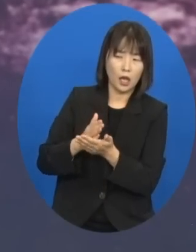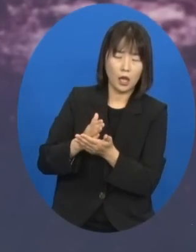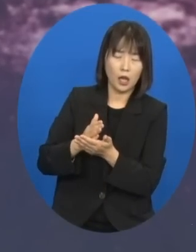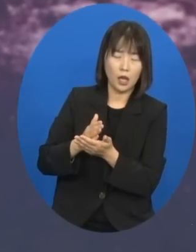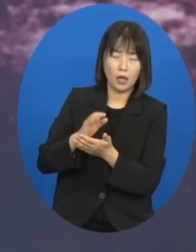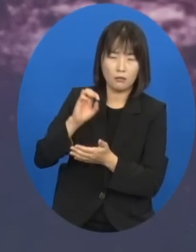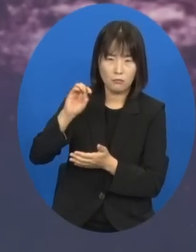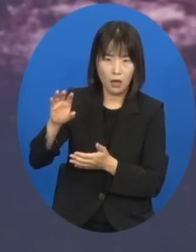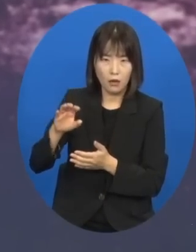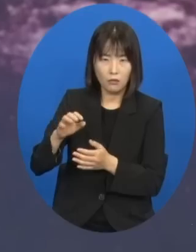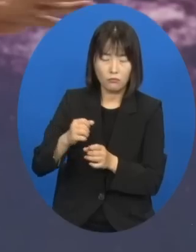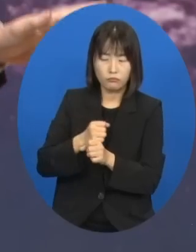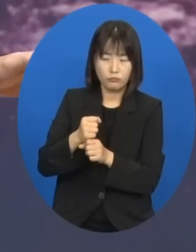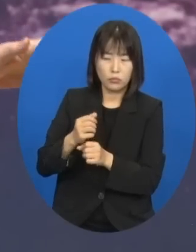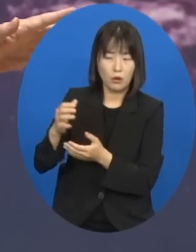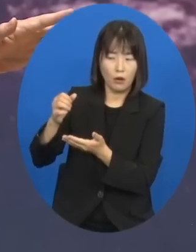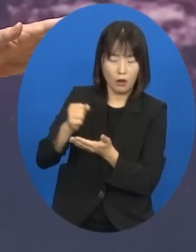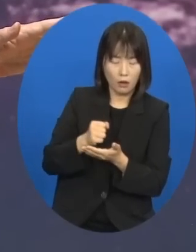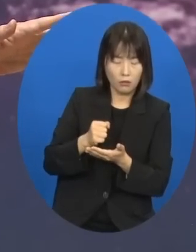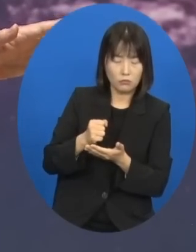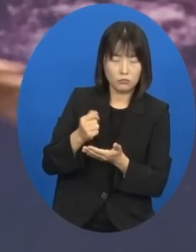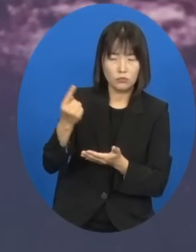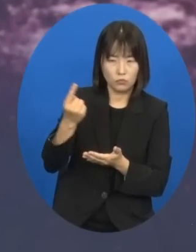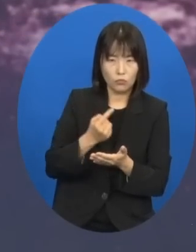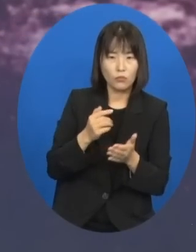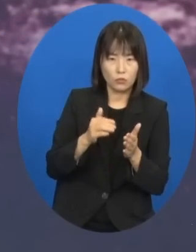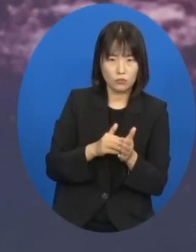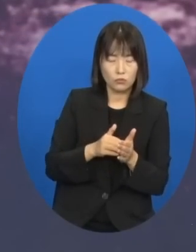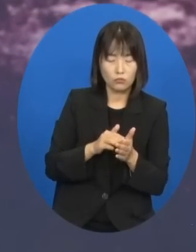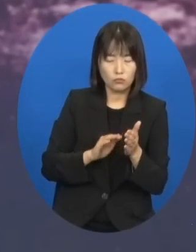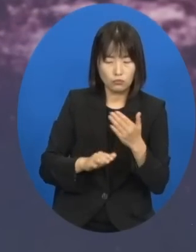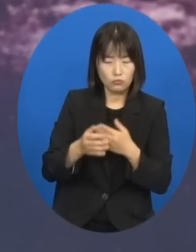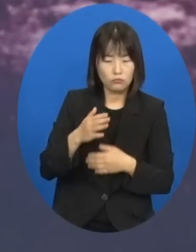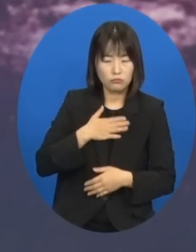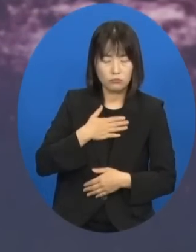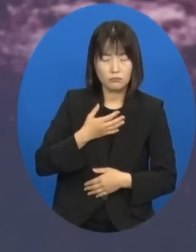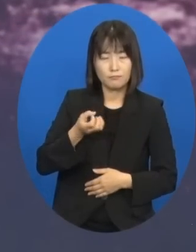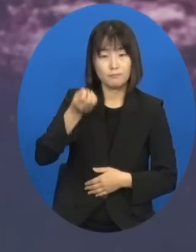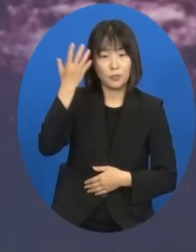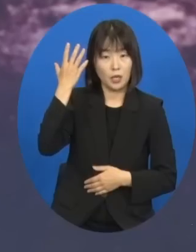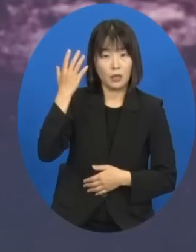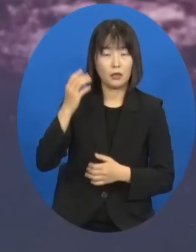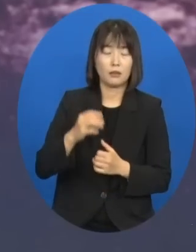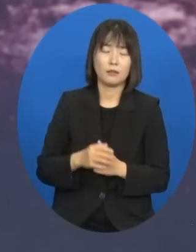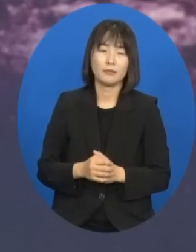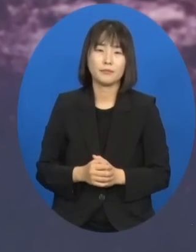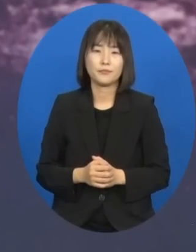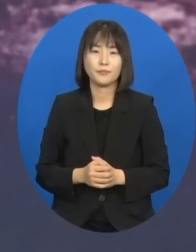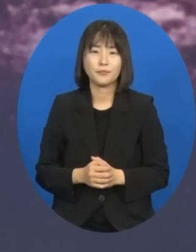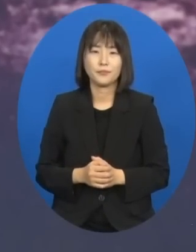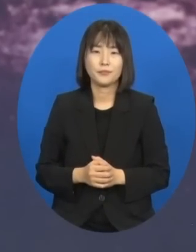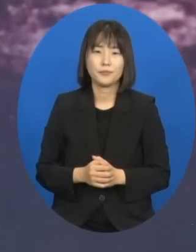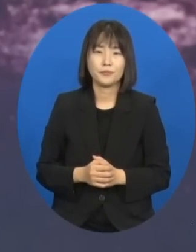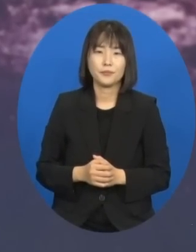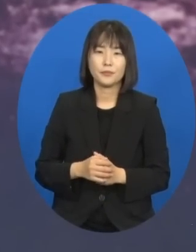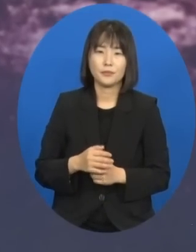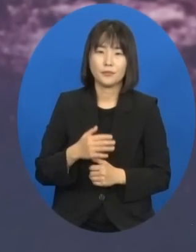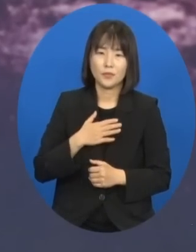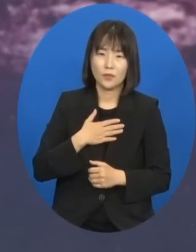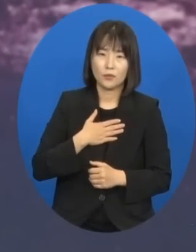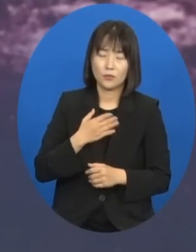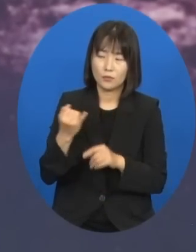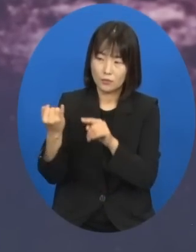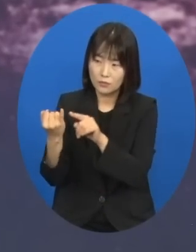이제 나왔어요. 그리고 저는 잊어버렸거든요. 그리고 이제 그분의 사랑도 받고 저도 이제 그분을 참 많이